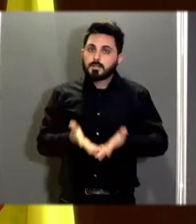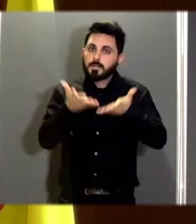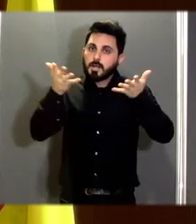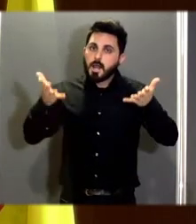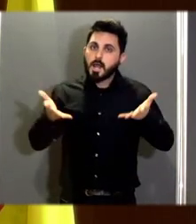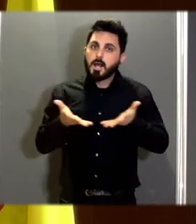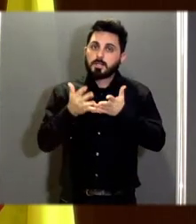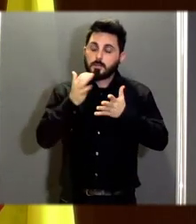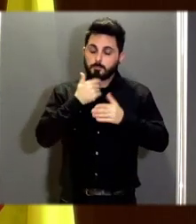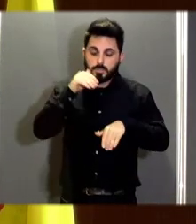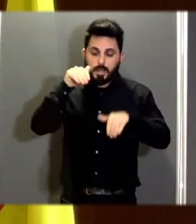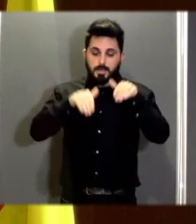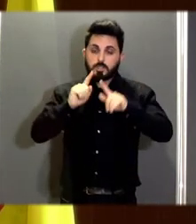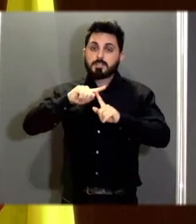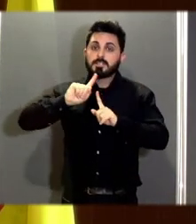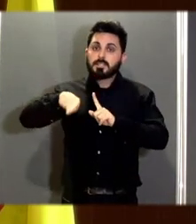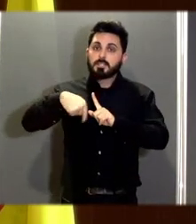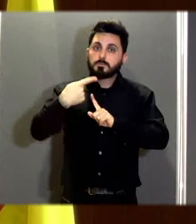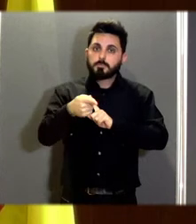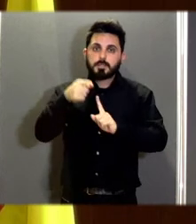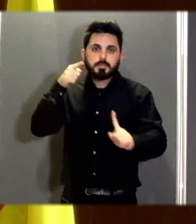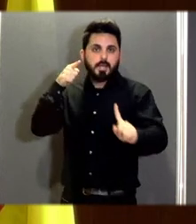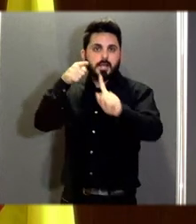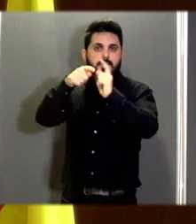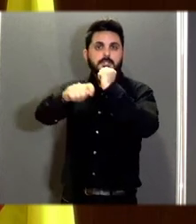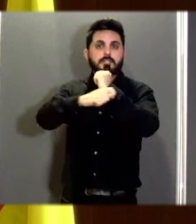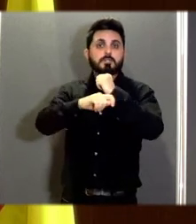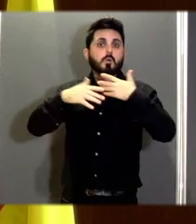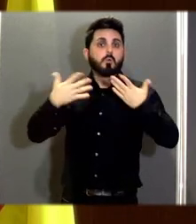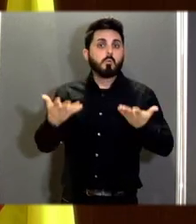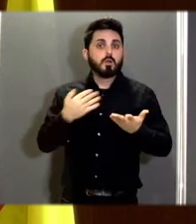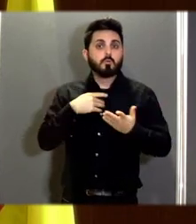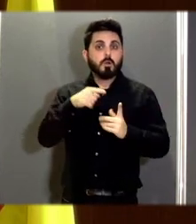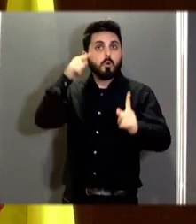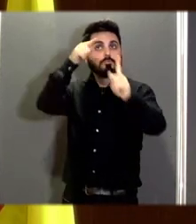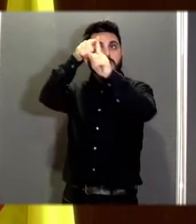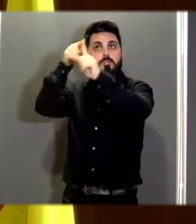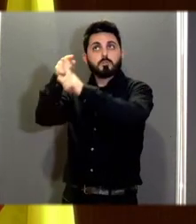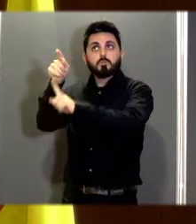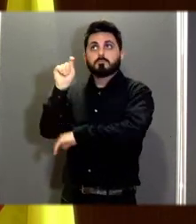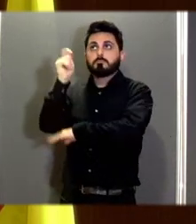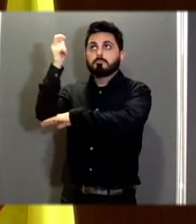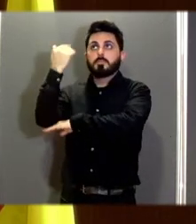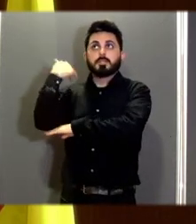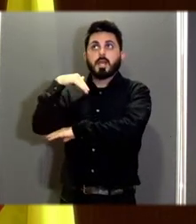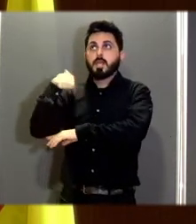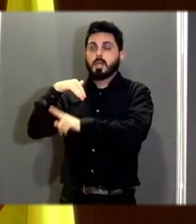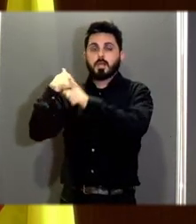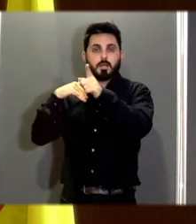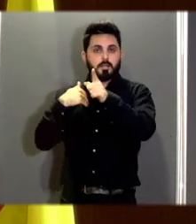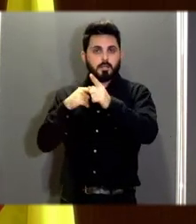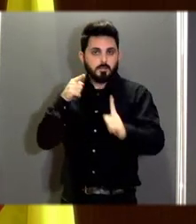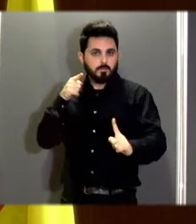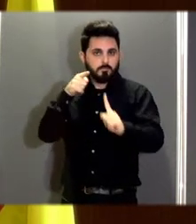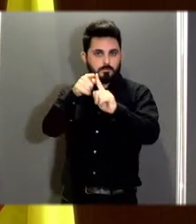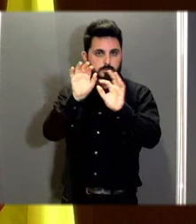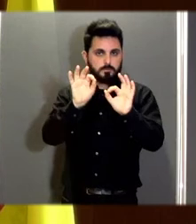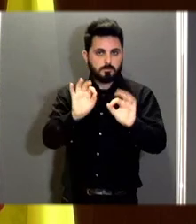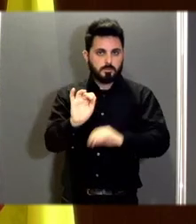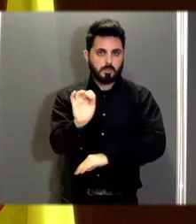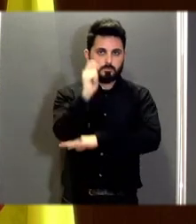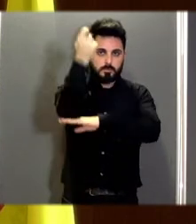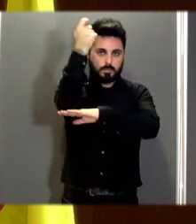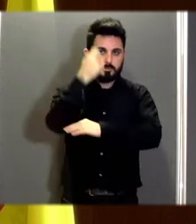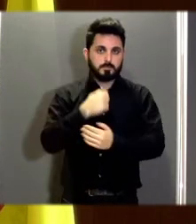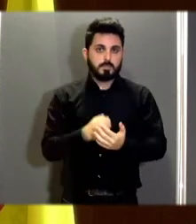eleccions, amb voluntat de desaparèixer quan s'assoleixin els objectius. Una llista que pugui representar la transversalitat